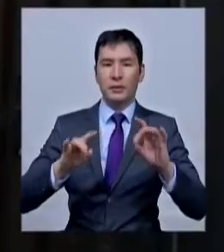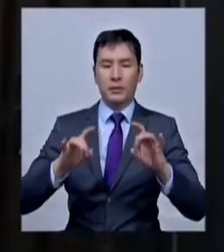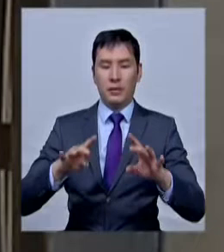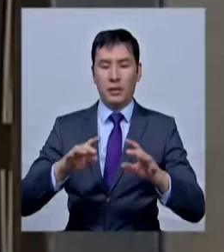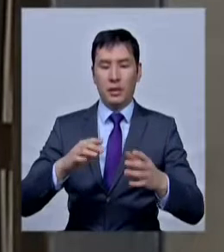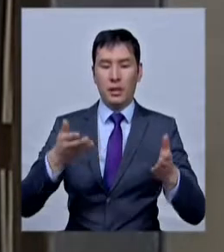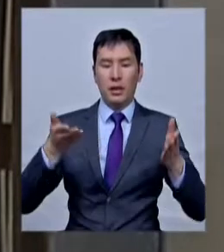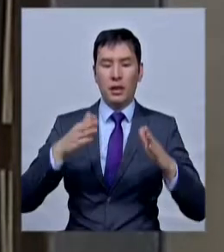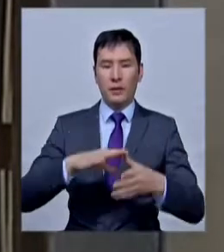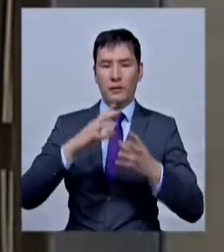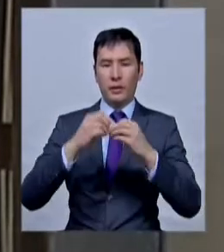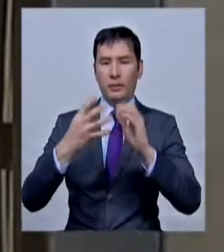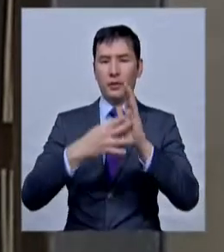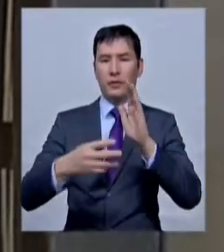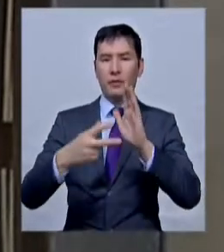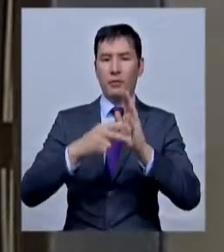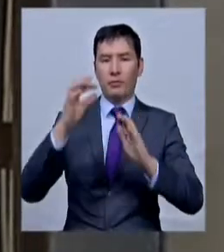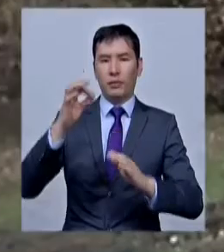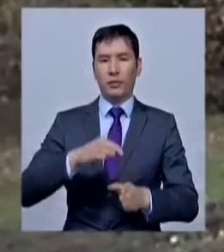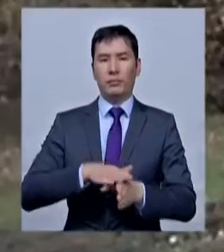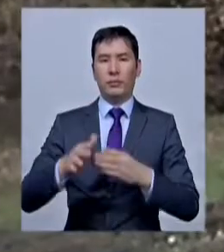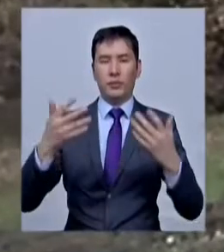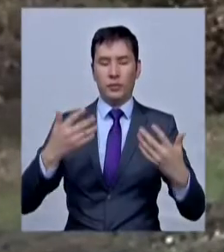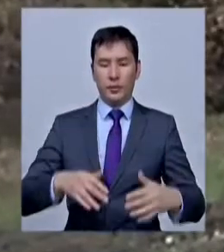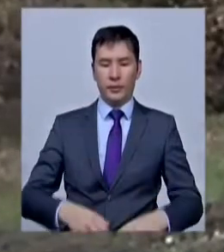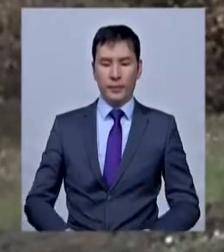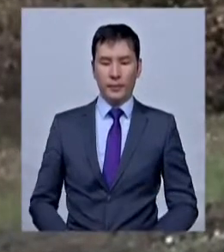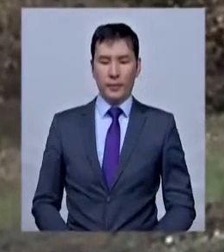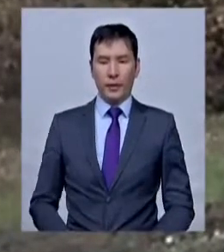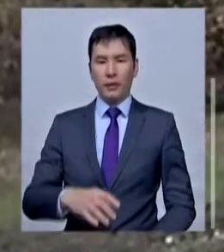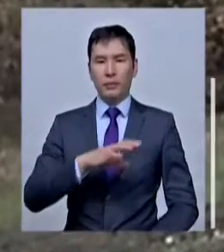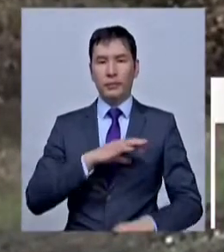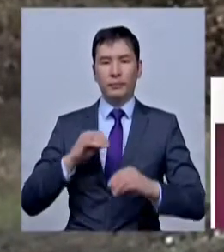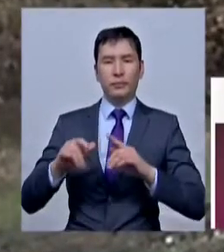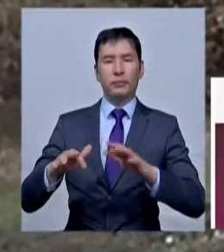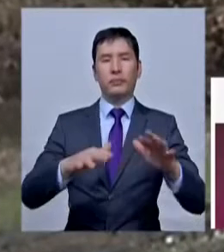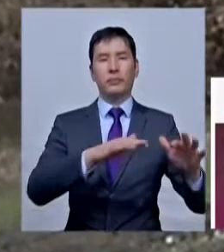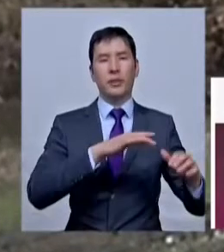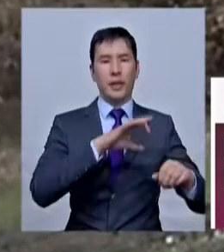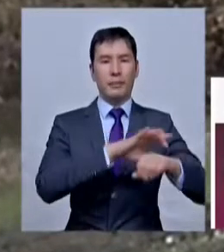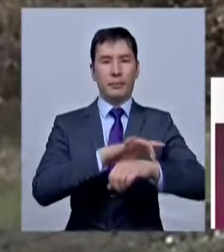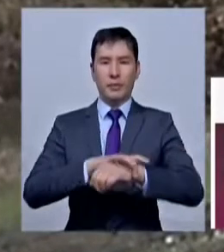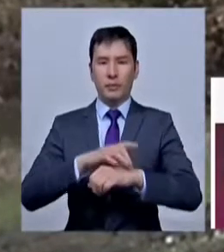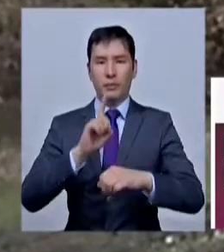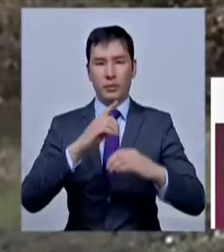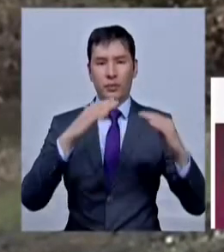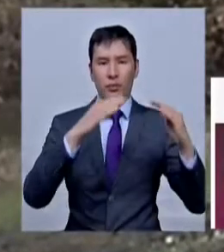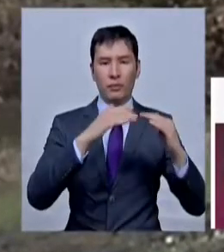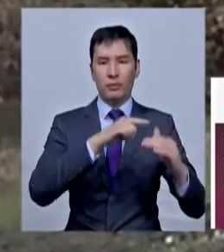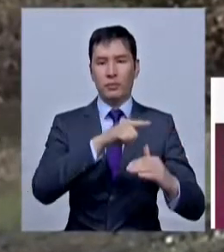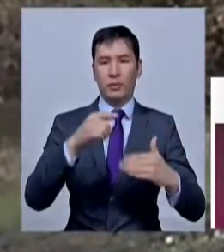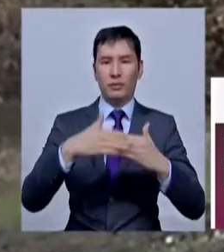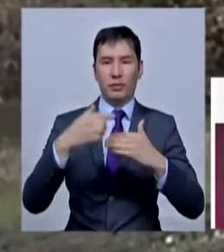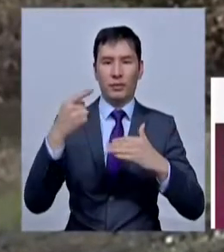қалған бөлігі толықтай газбен қамтылған. Мы в ходе мониторинга выявили. Біз мониторинг барысында Бостандық, Наурызбай және